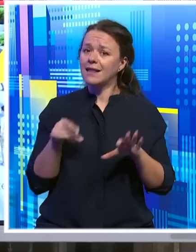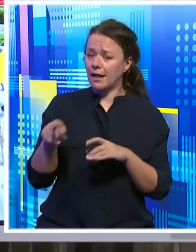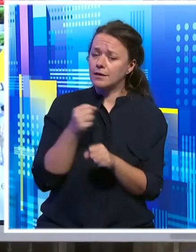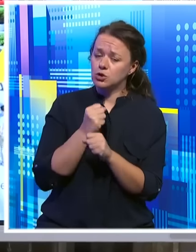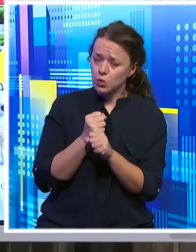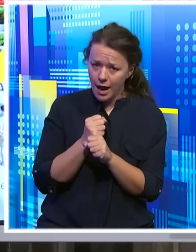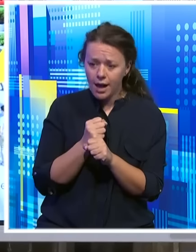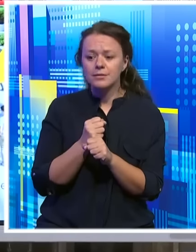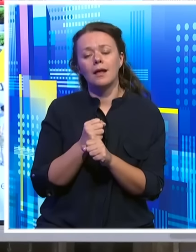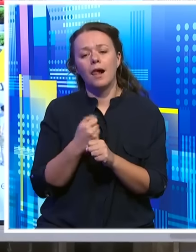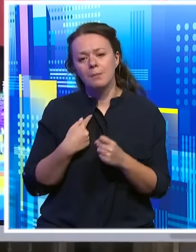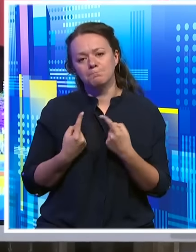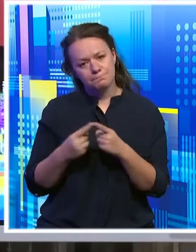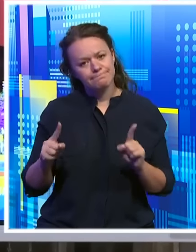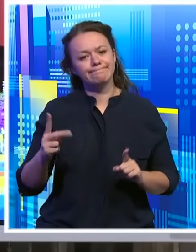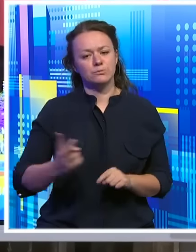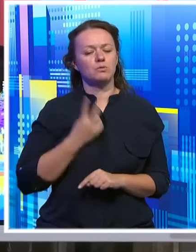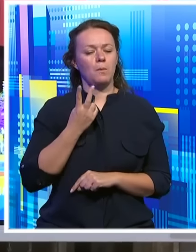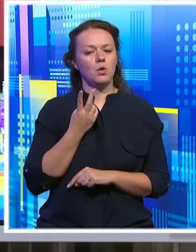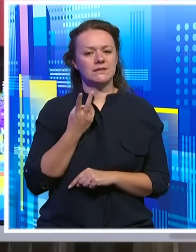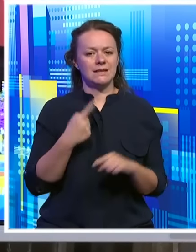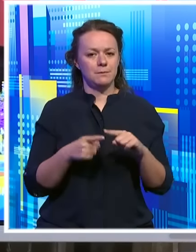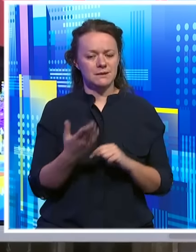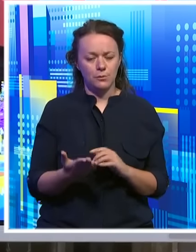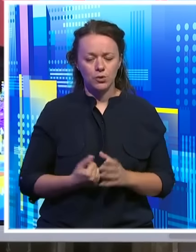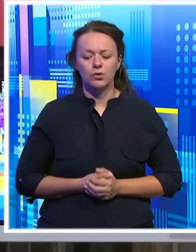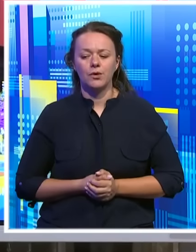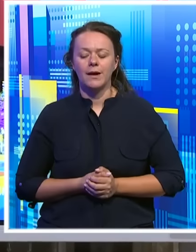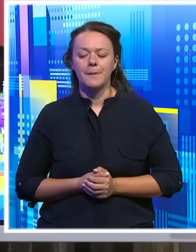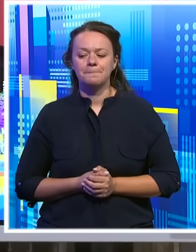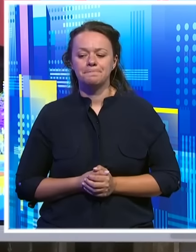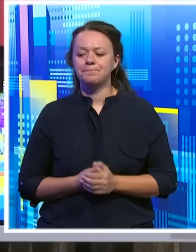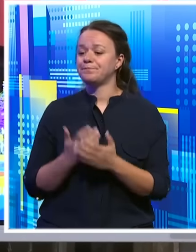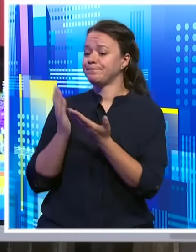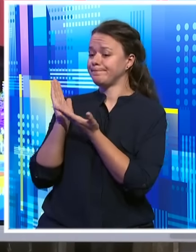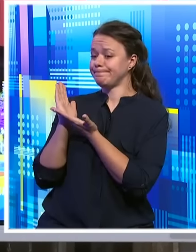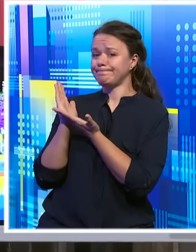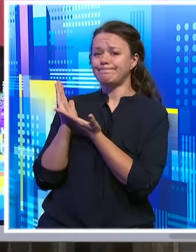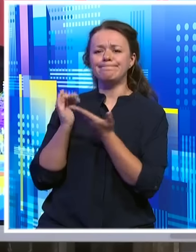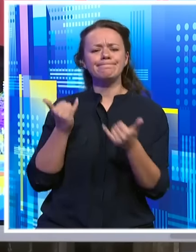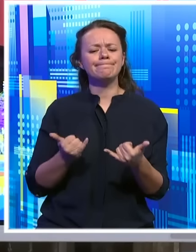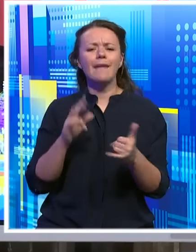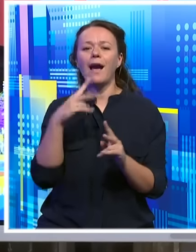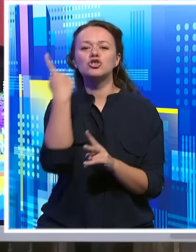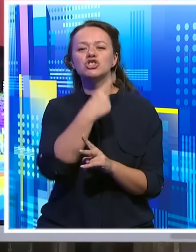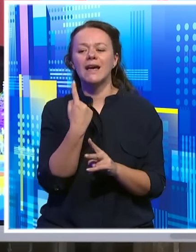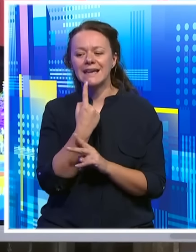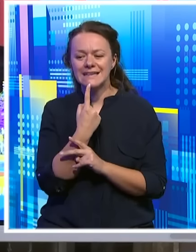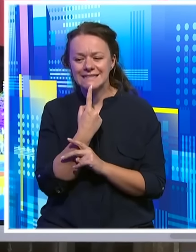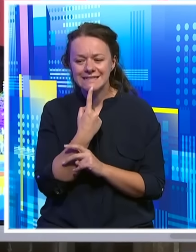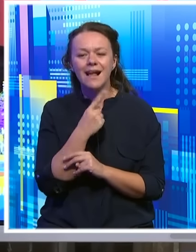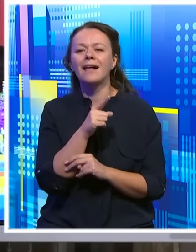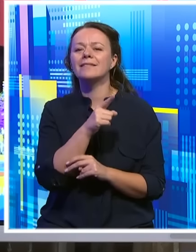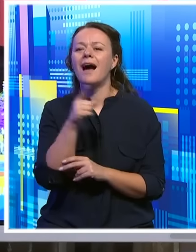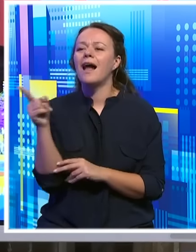smo posebno ponosni na tu činjenicu. Ovo je kako će to da izgleda, posebno za one koji